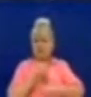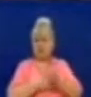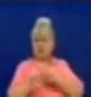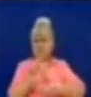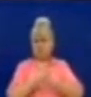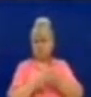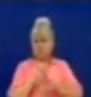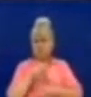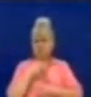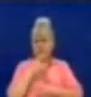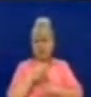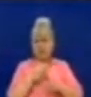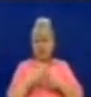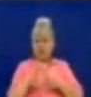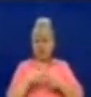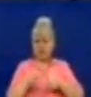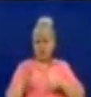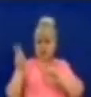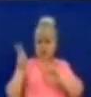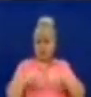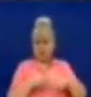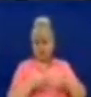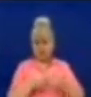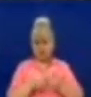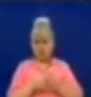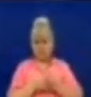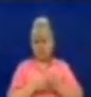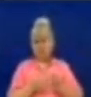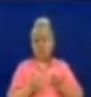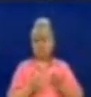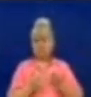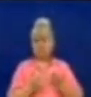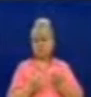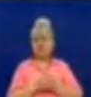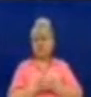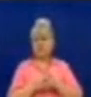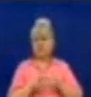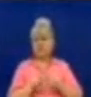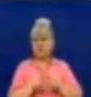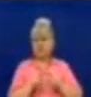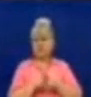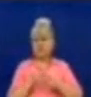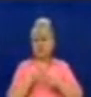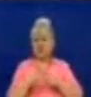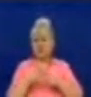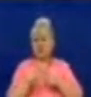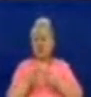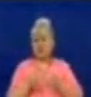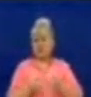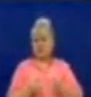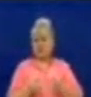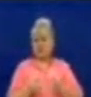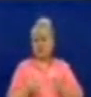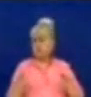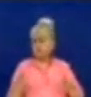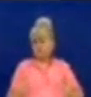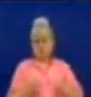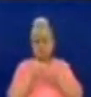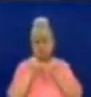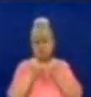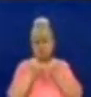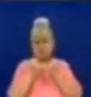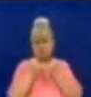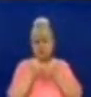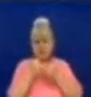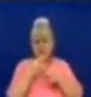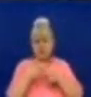se këto kredi nuk po kthehen jo pse njerëzit po duan të ikin obligimeve që i kanë, po nuk po kthehen për shkak se thjesht nuk po mund të përmbushin këto obligime. Pra të kredive